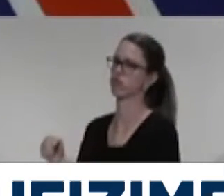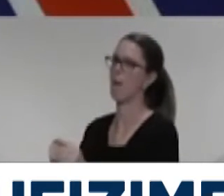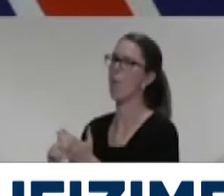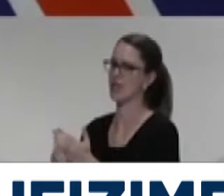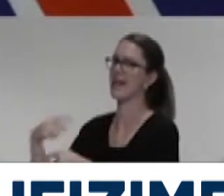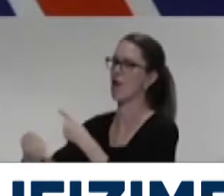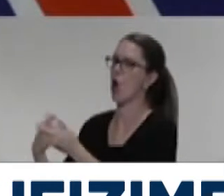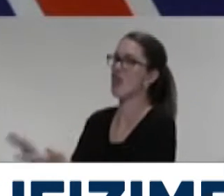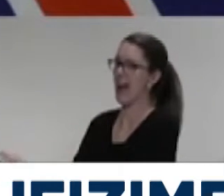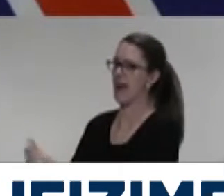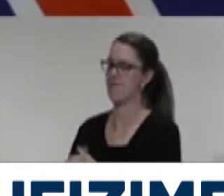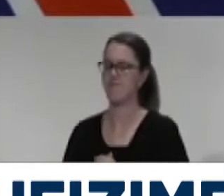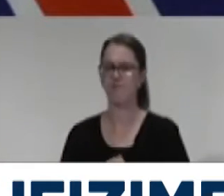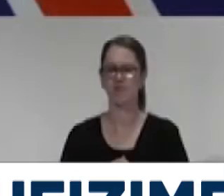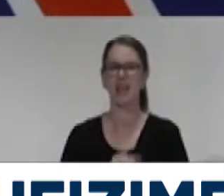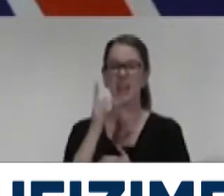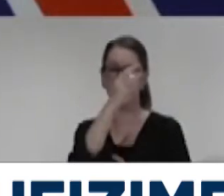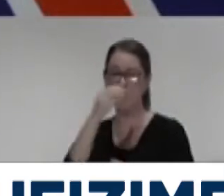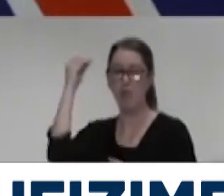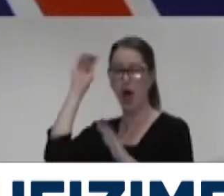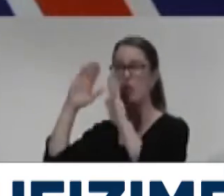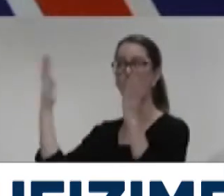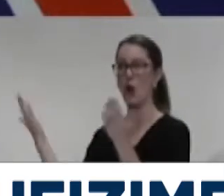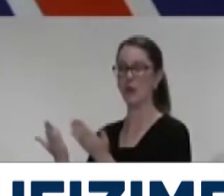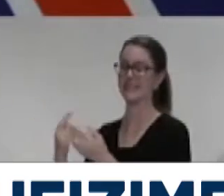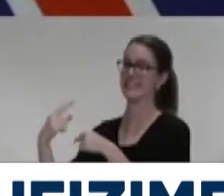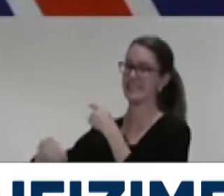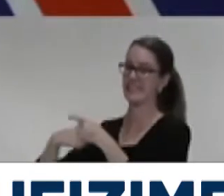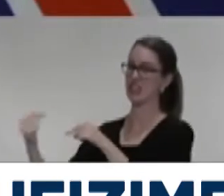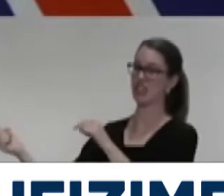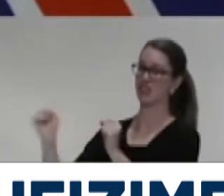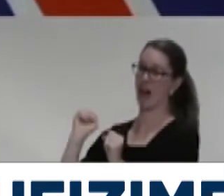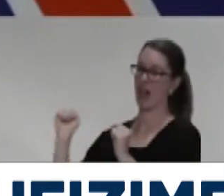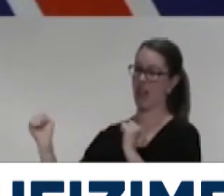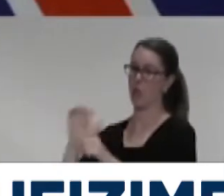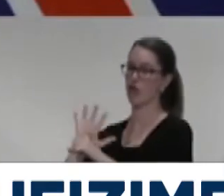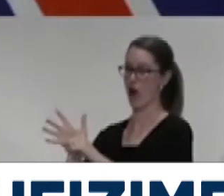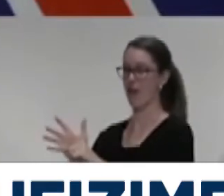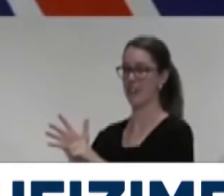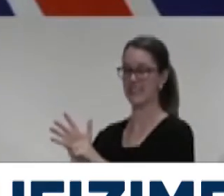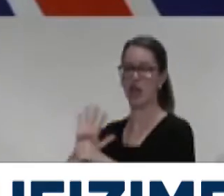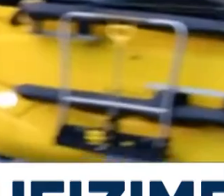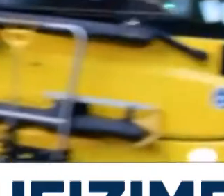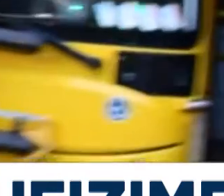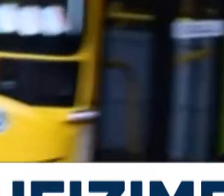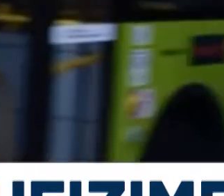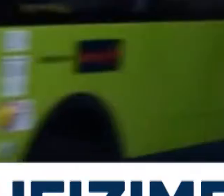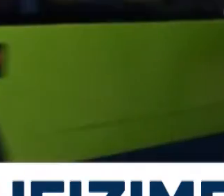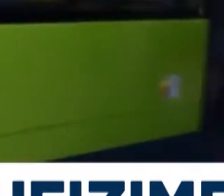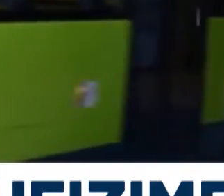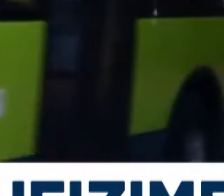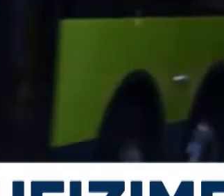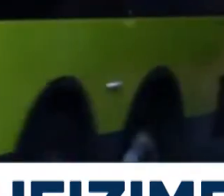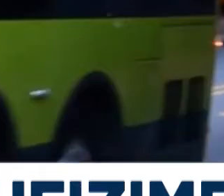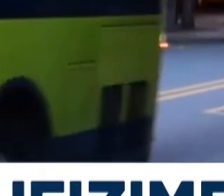dhe realitetit të ashpër, se virusi do të vijojë të jetë i pranishëm edhe për një farë kohe. Zelanda e Re nuk ka patur raste të reja